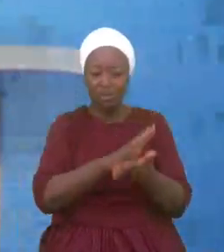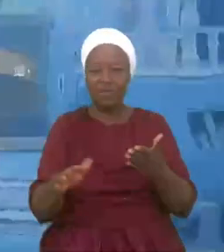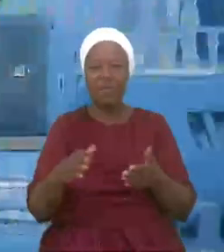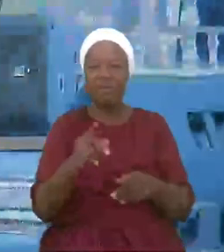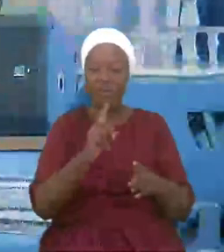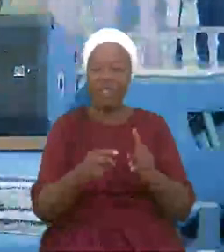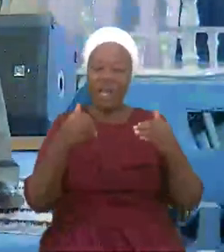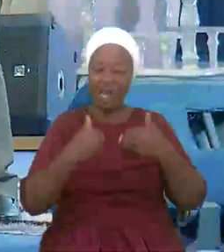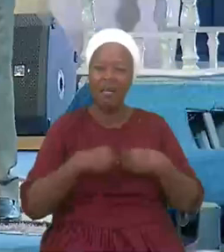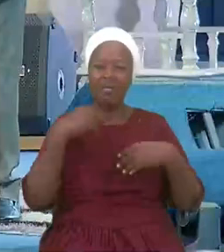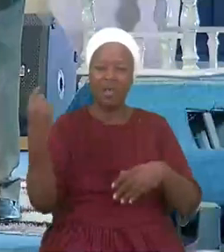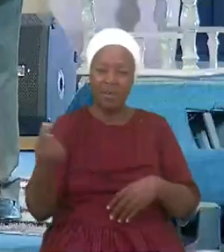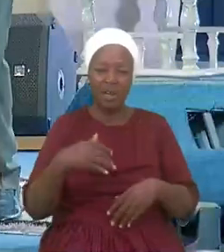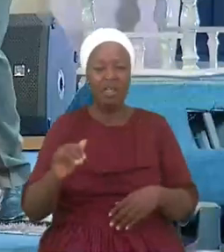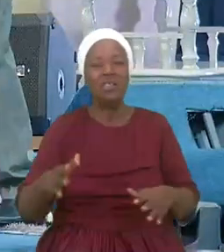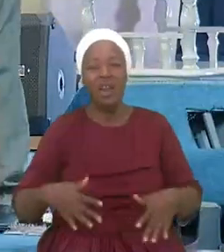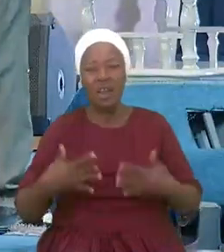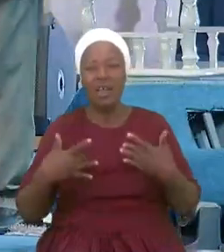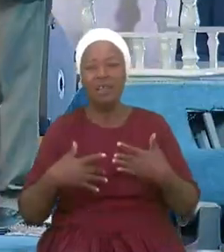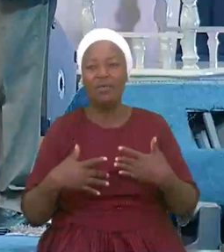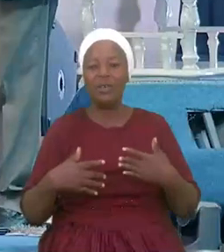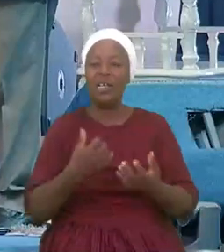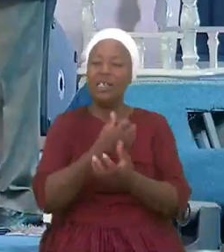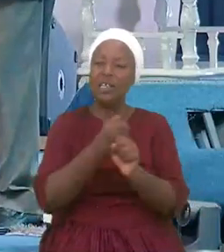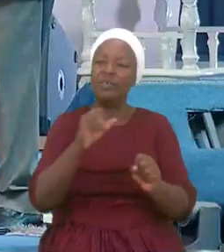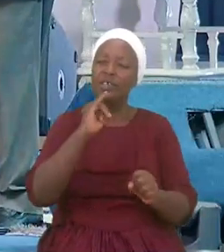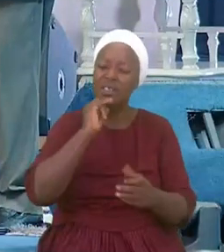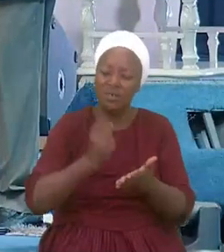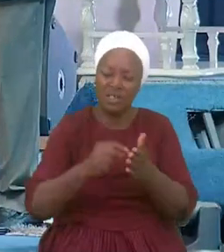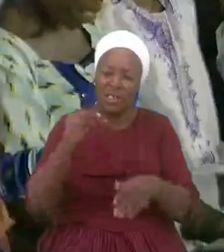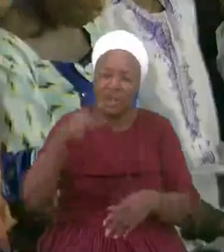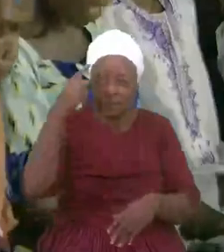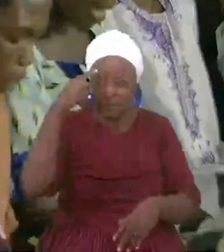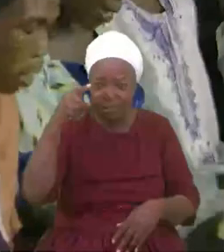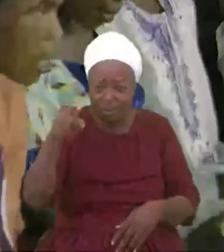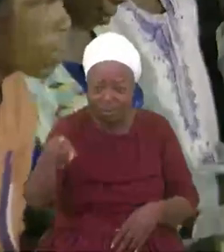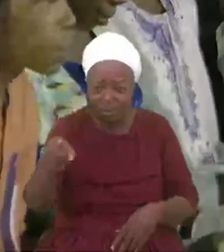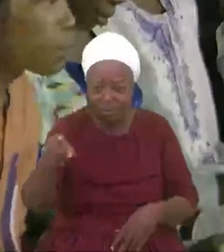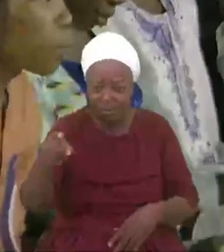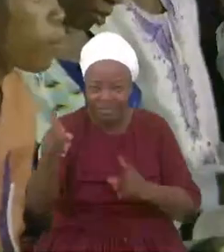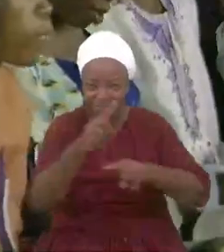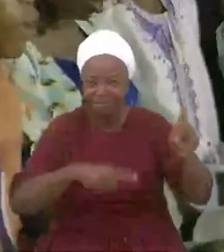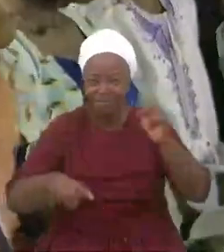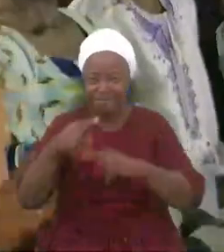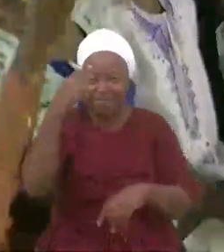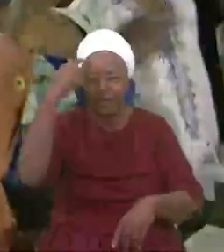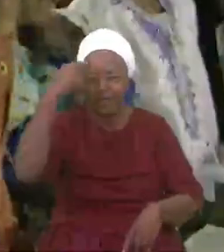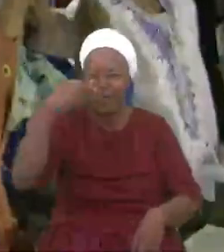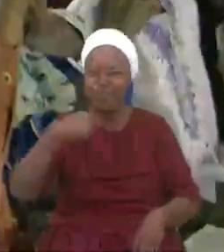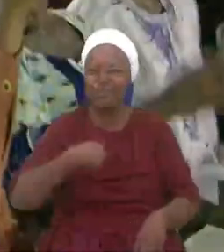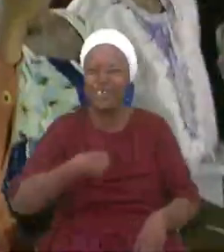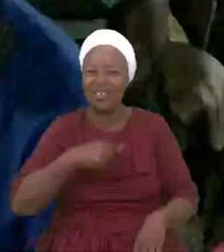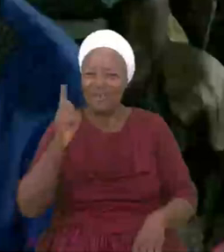croit en Christ ne périsse pas mais qu'il la vie éternelle le salut a écrit